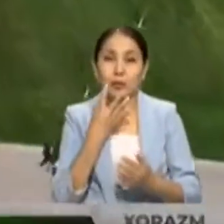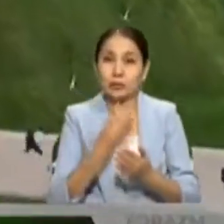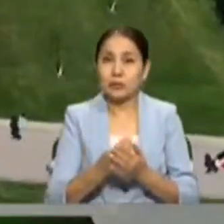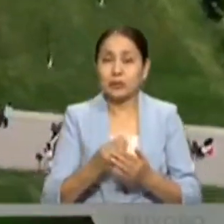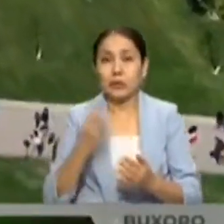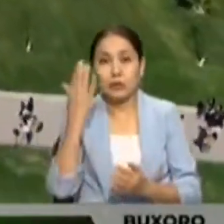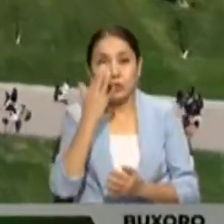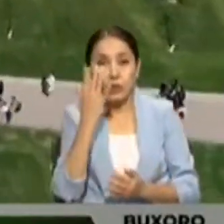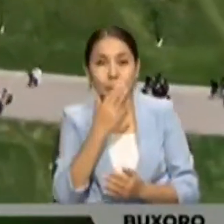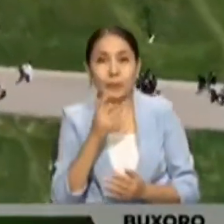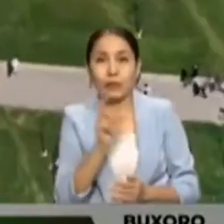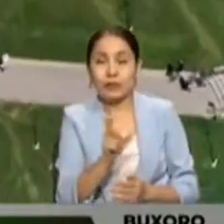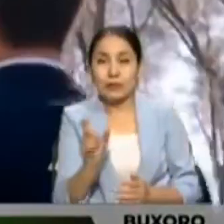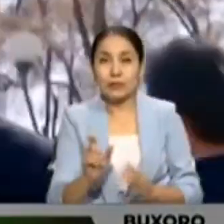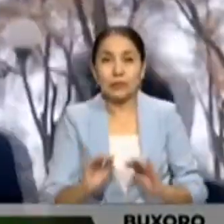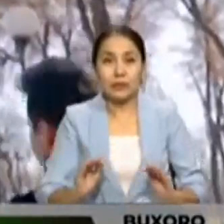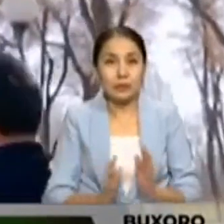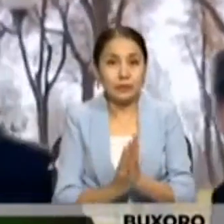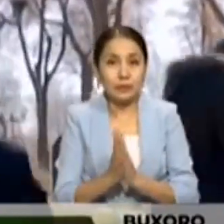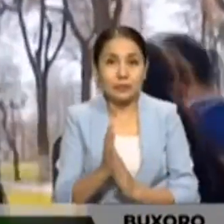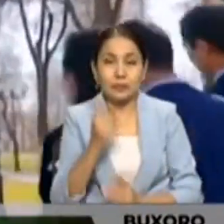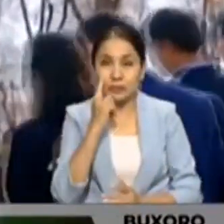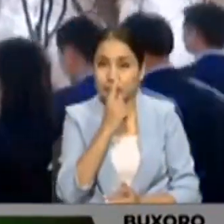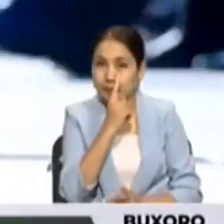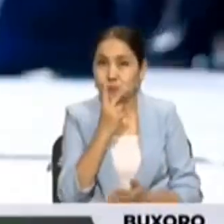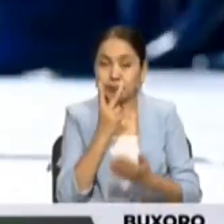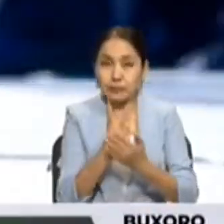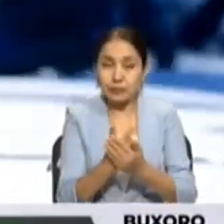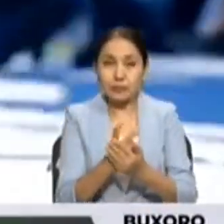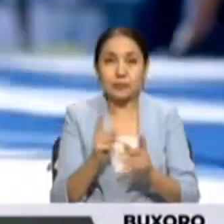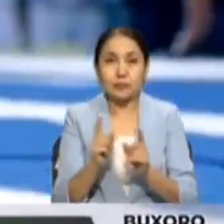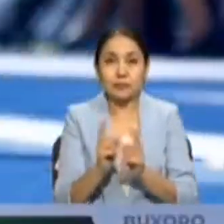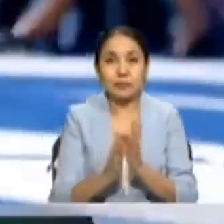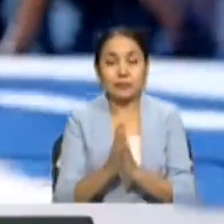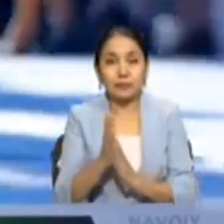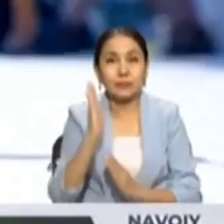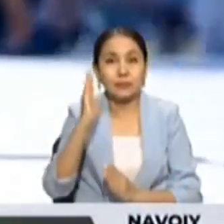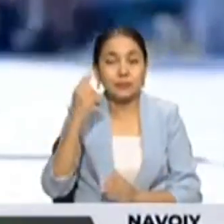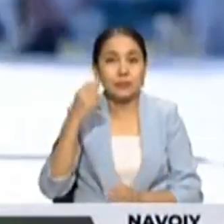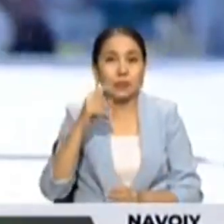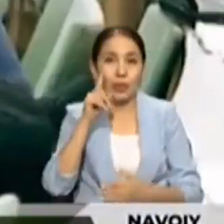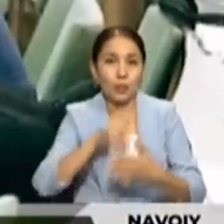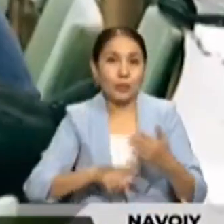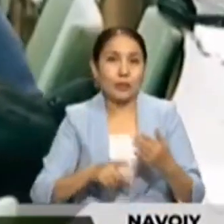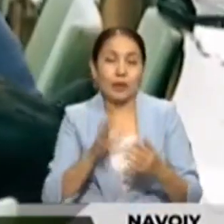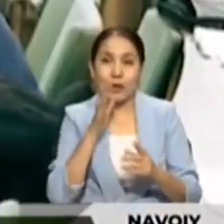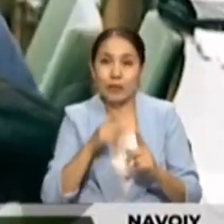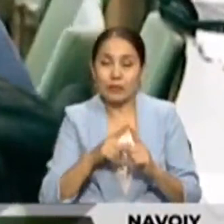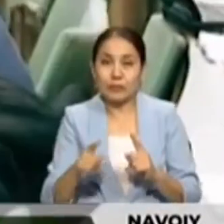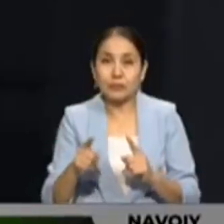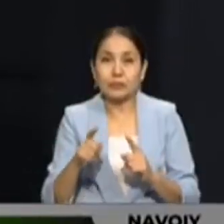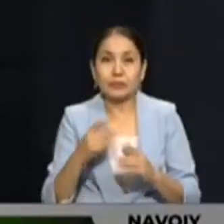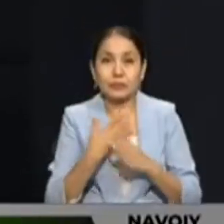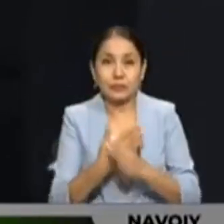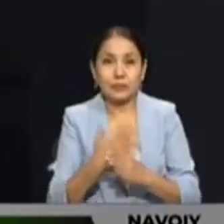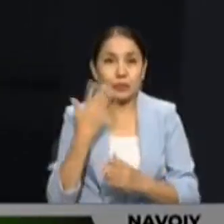erishib, farzandlarni voyaga yetkazamiz. Ko'zimizning oqu qorasi, kelajakka katta umidimiz bo'lgan dilbandlarimiz,